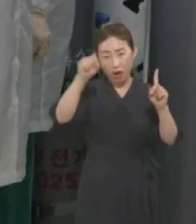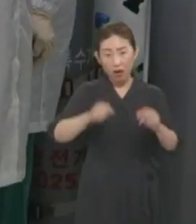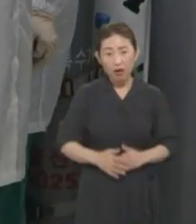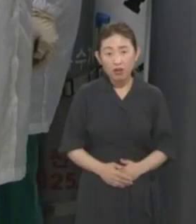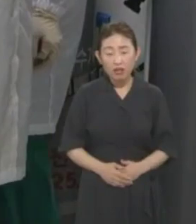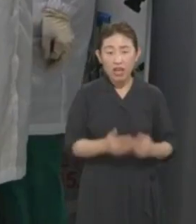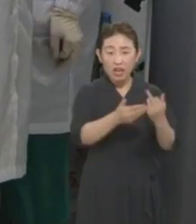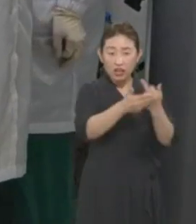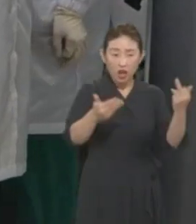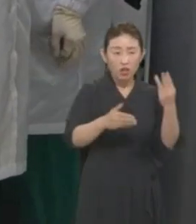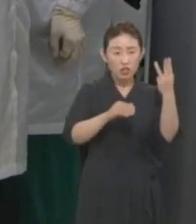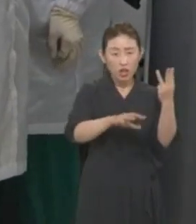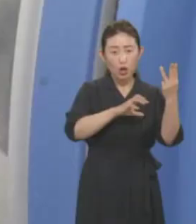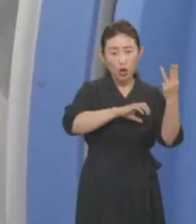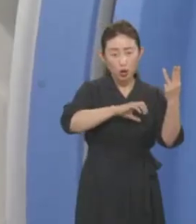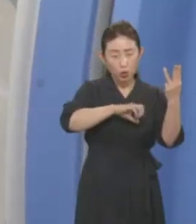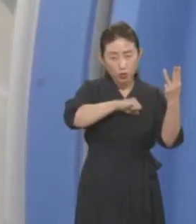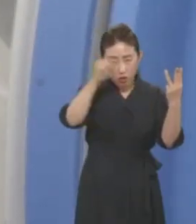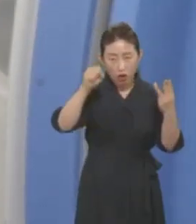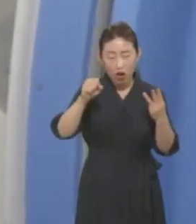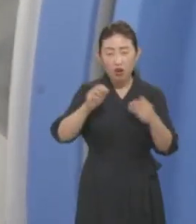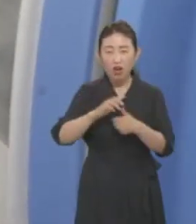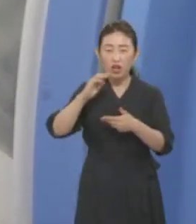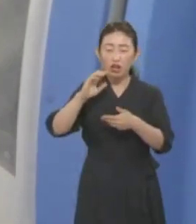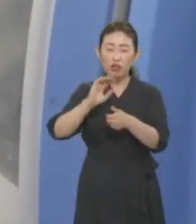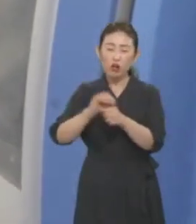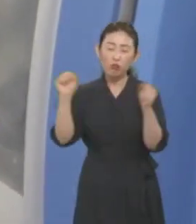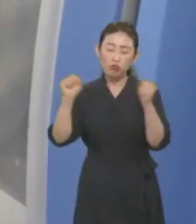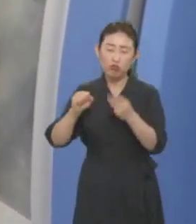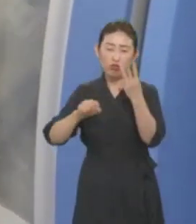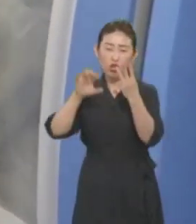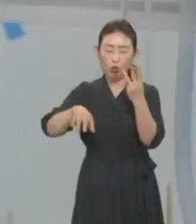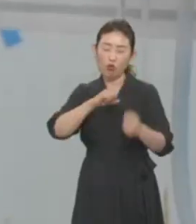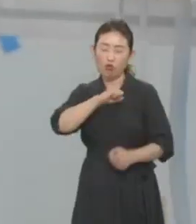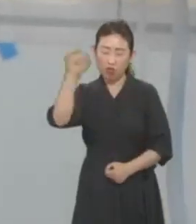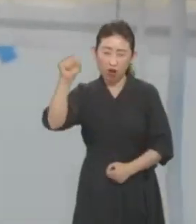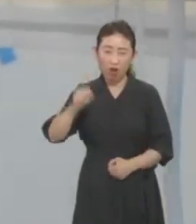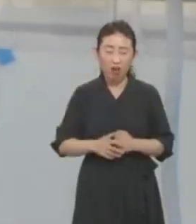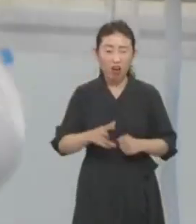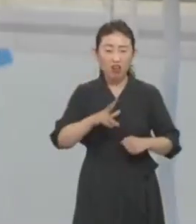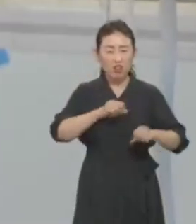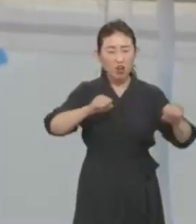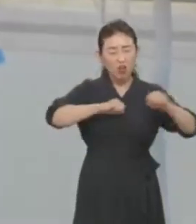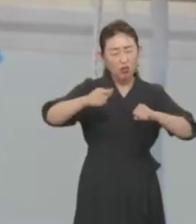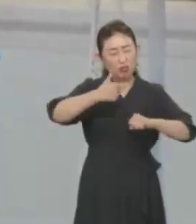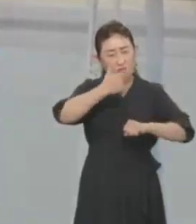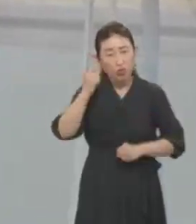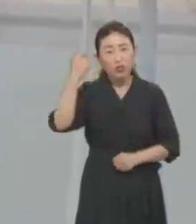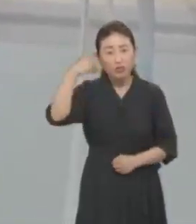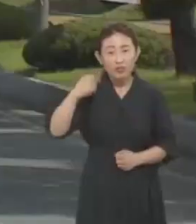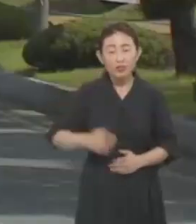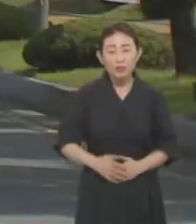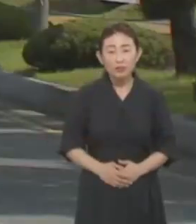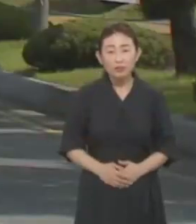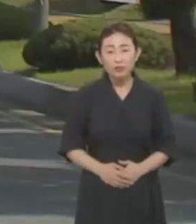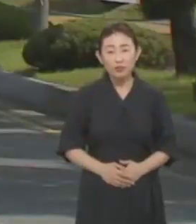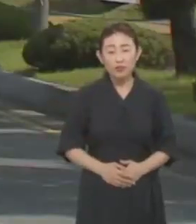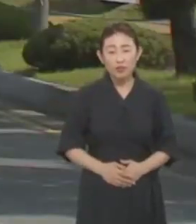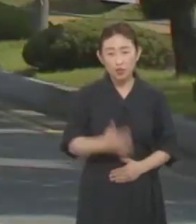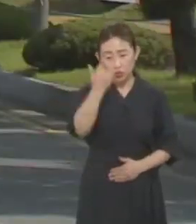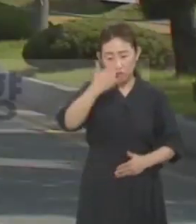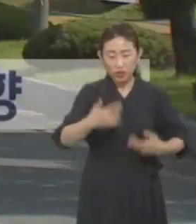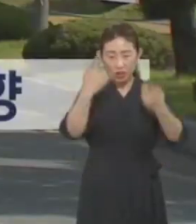선정됐는데 강원과 경북은 각각 세 곳이나 선정돼 정치적 영향력이 작용한 게 아니냐는 겁니다. 충남대